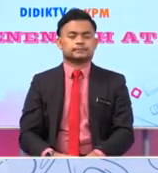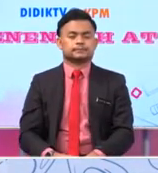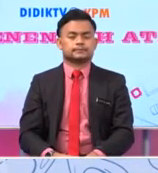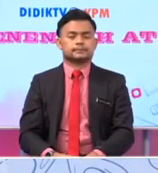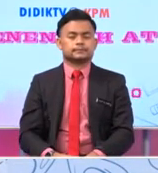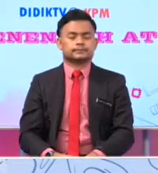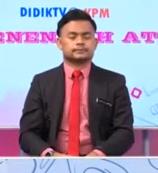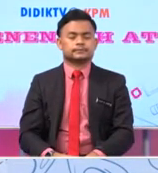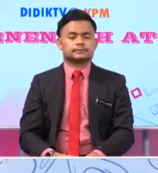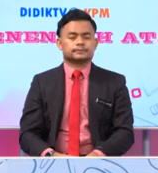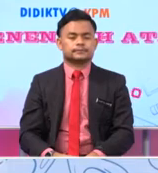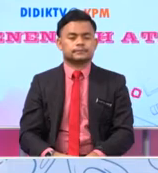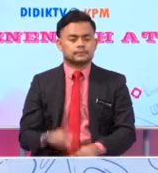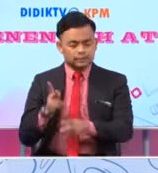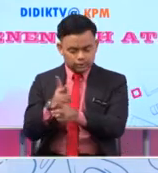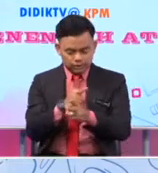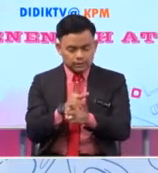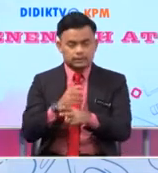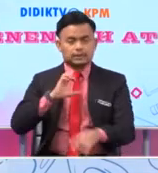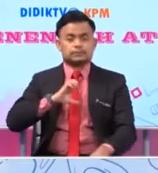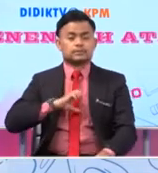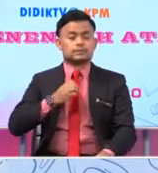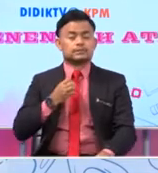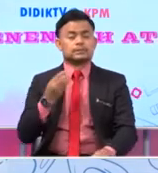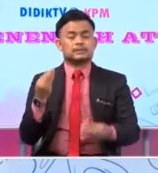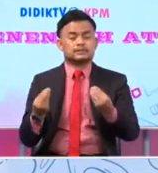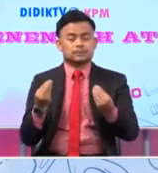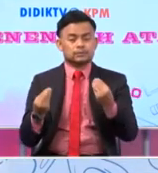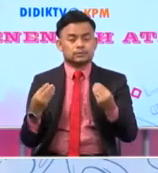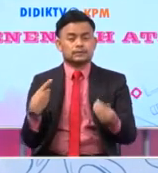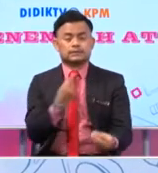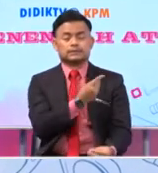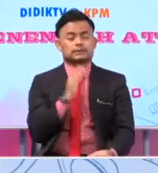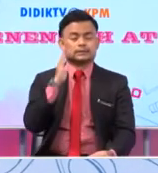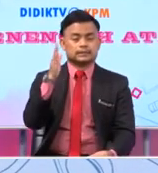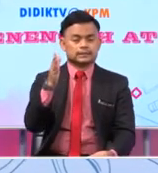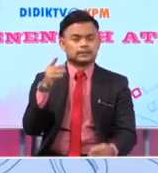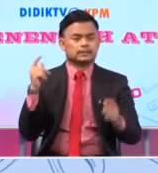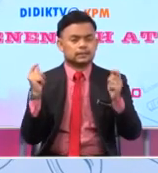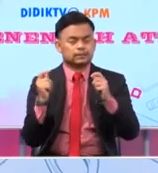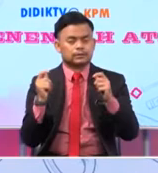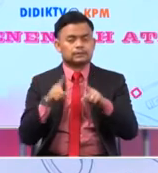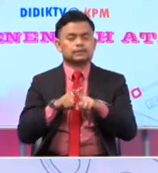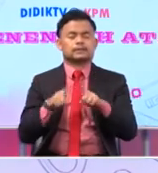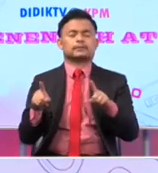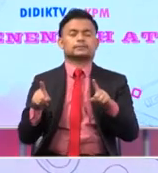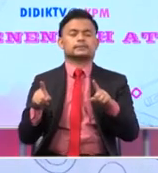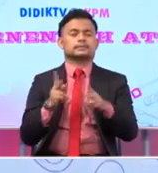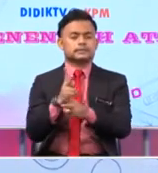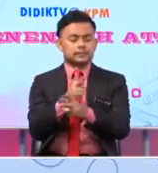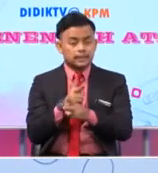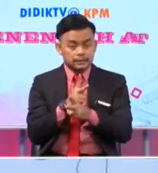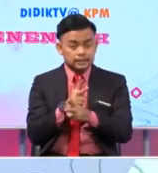akan Cuba untuk khawatir musim Iron mbakmu kira-kira semacam Om semuanya nih ya kwazulu emosi